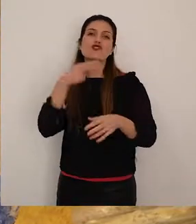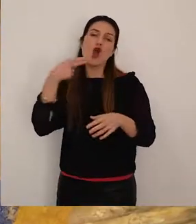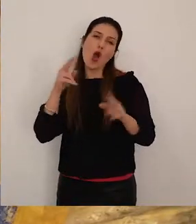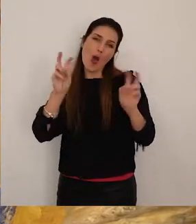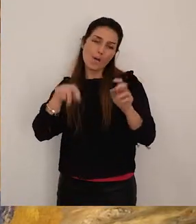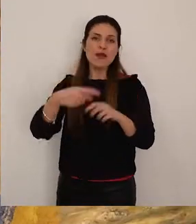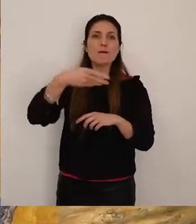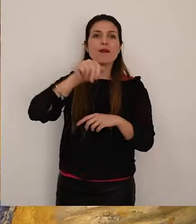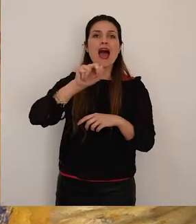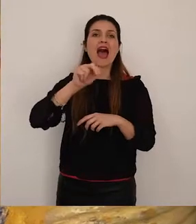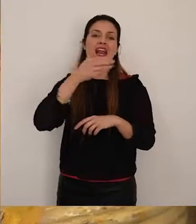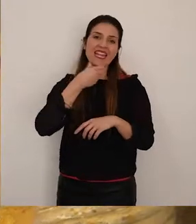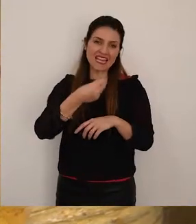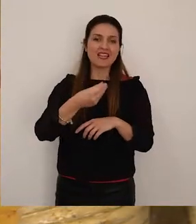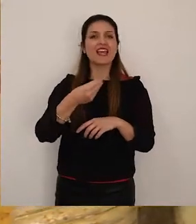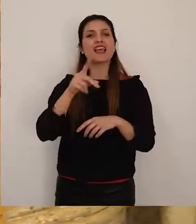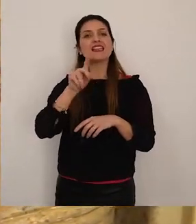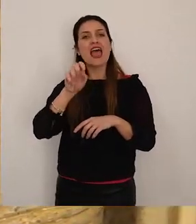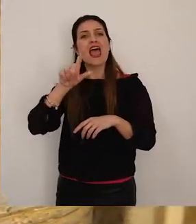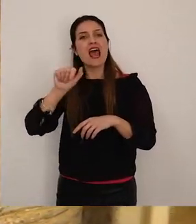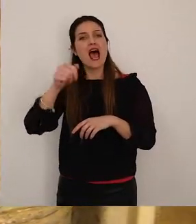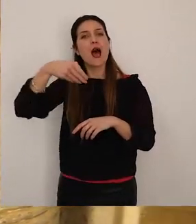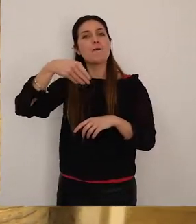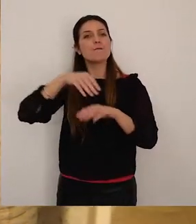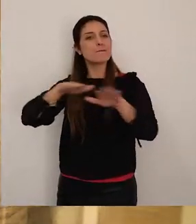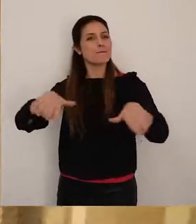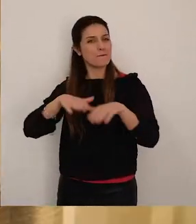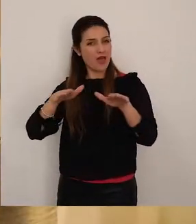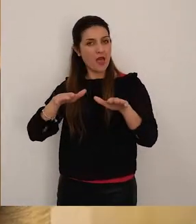de la Mer, allo scopo di evangelizzare il mondo.